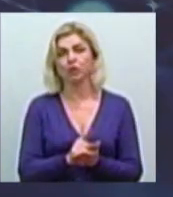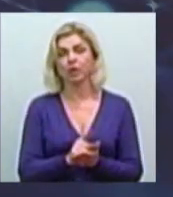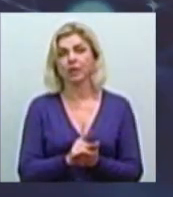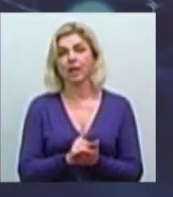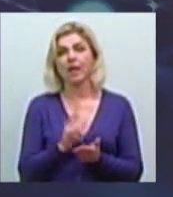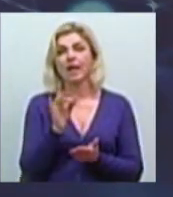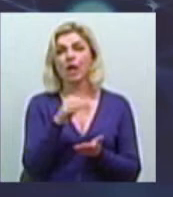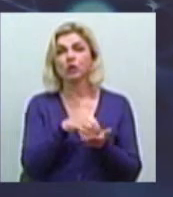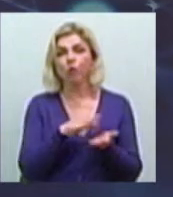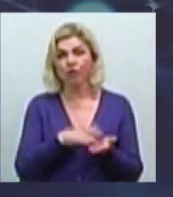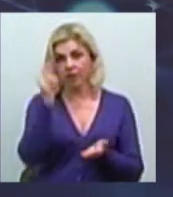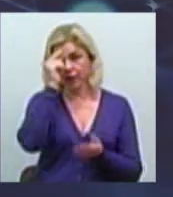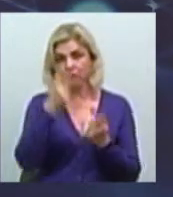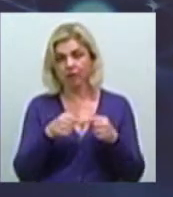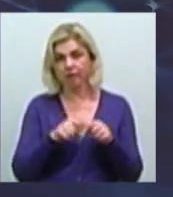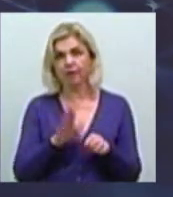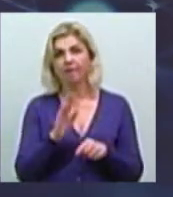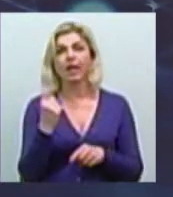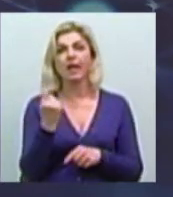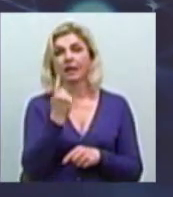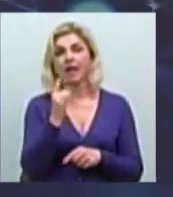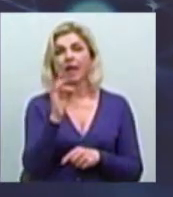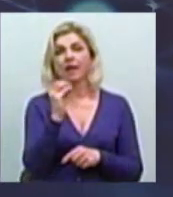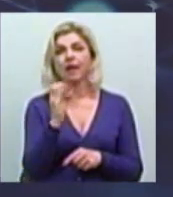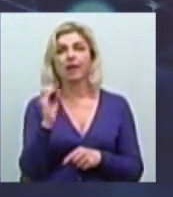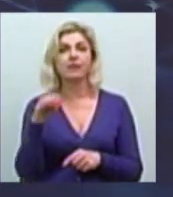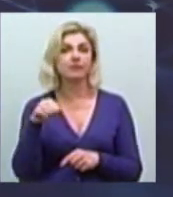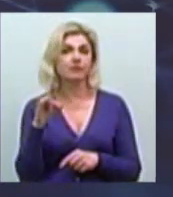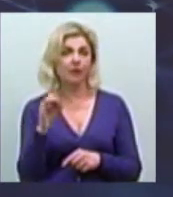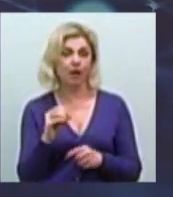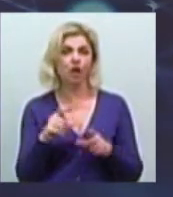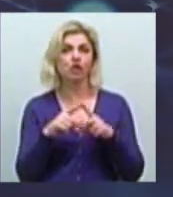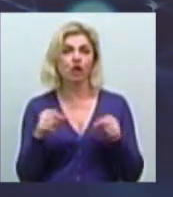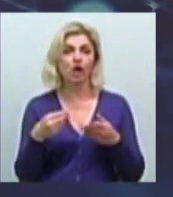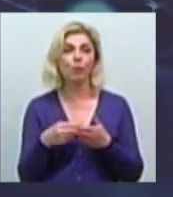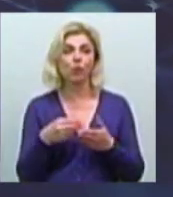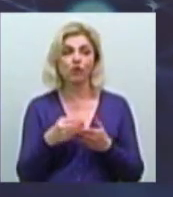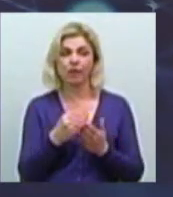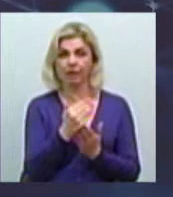навчальний заклад у єдиному реєстрі шкільних бюджетів, якщо не